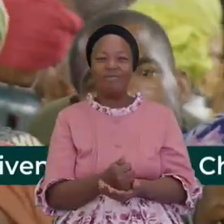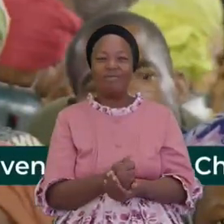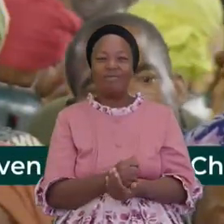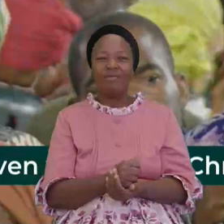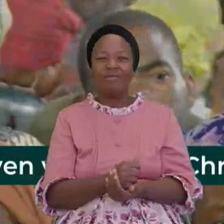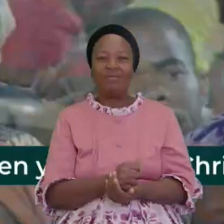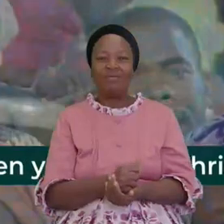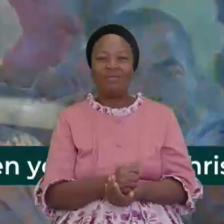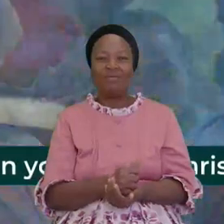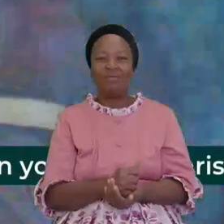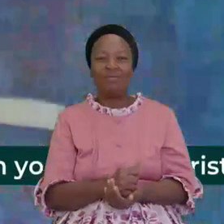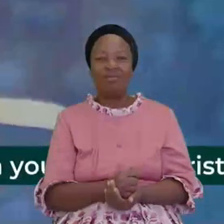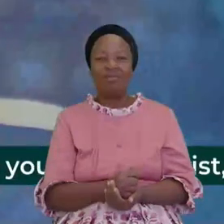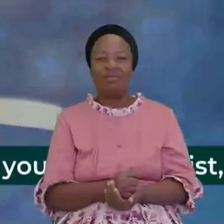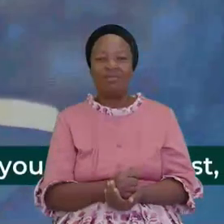Amen.